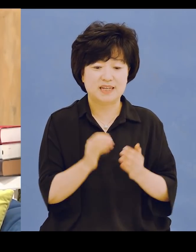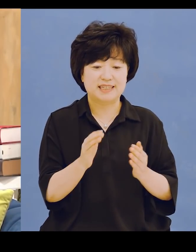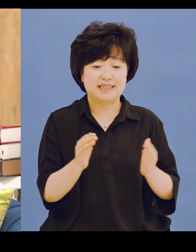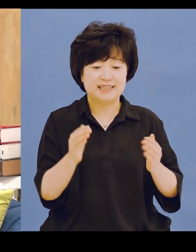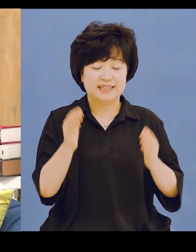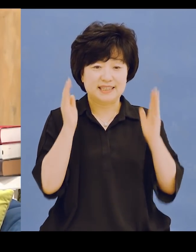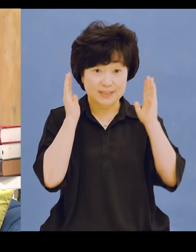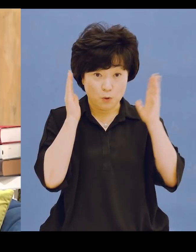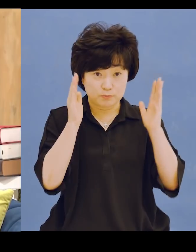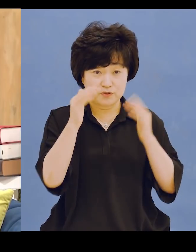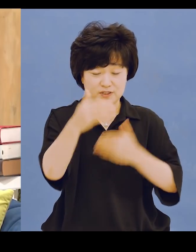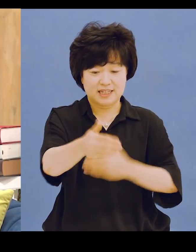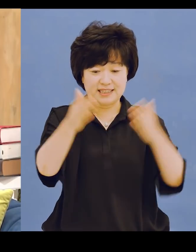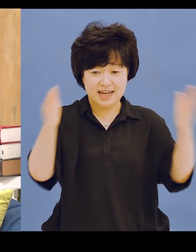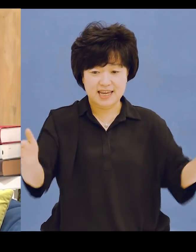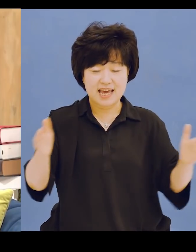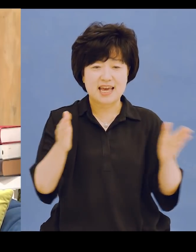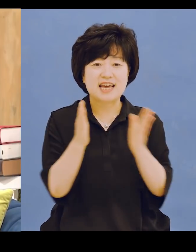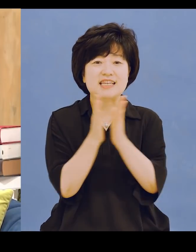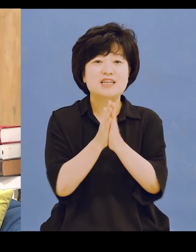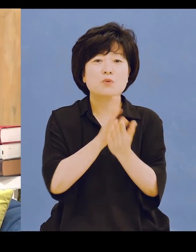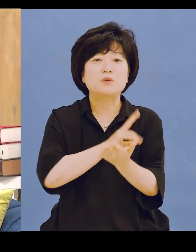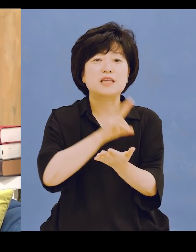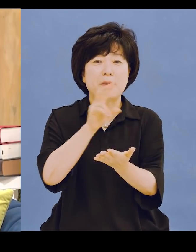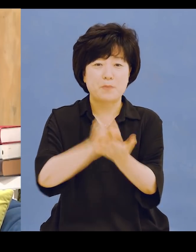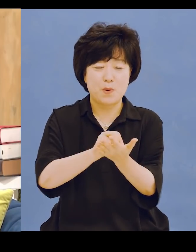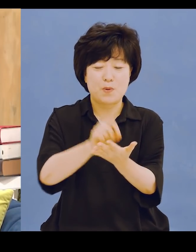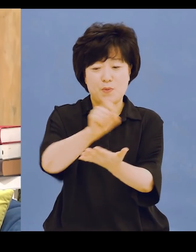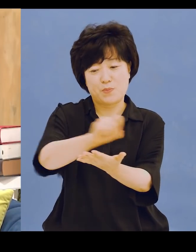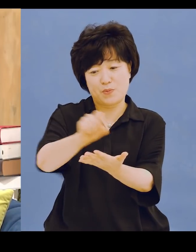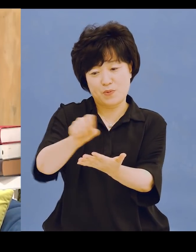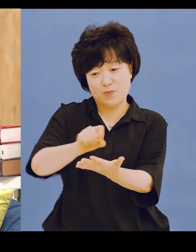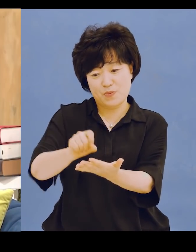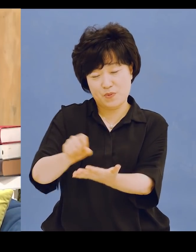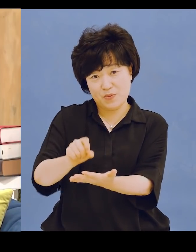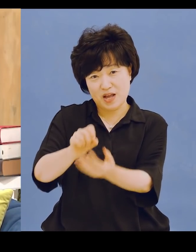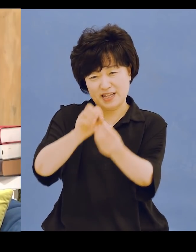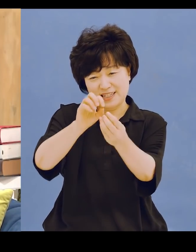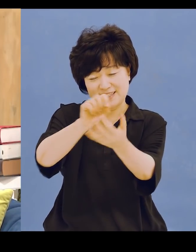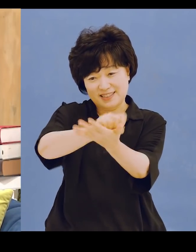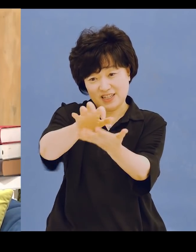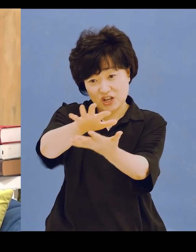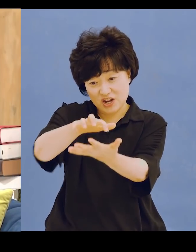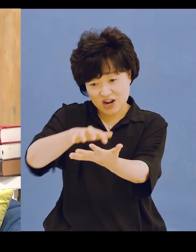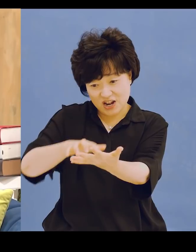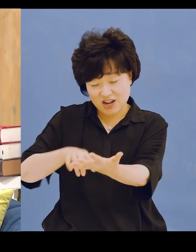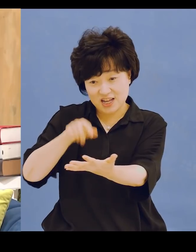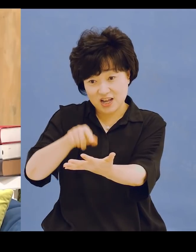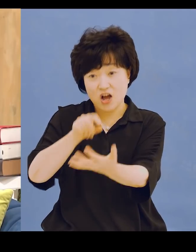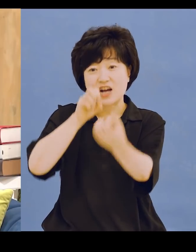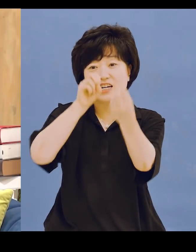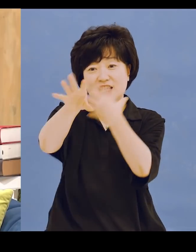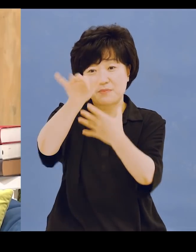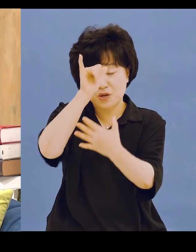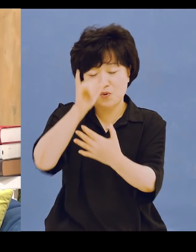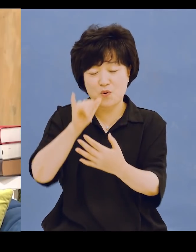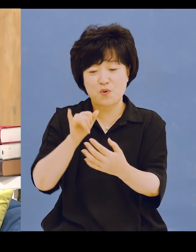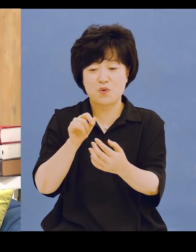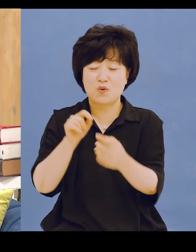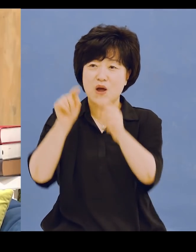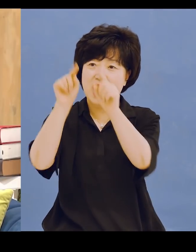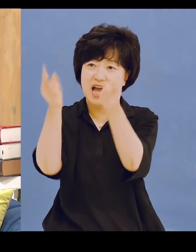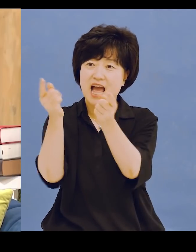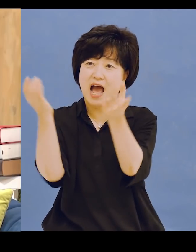발견합니다. 제 기도 제목. 네. 자세히 적은 거. 근데 기도 제목에 어떤 것은 응답이 돼서 아멘 적어놓은 거 있고 어떤 적에는 응답이 안